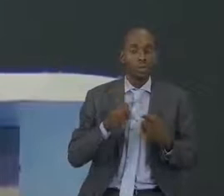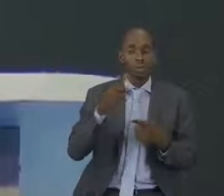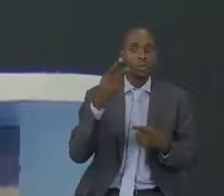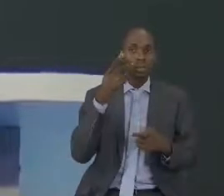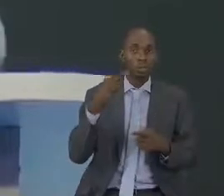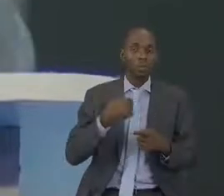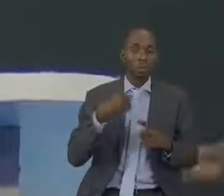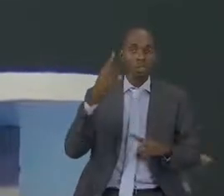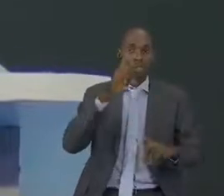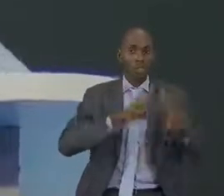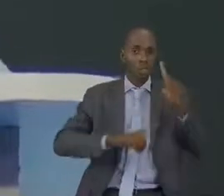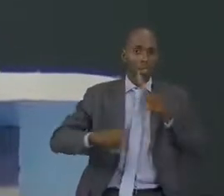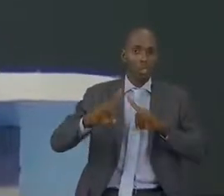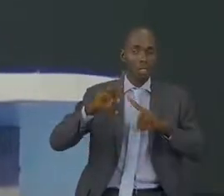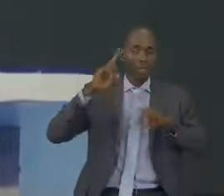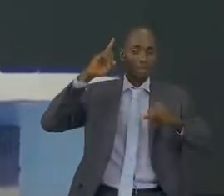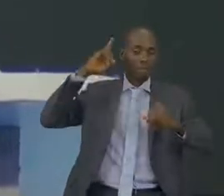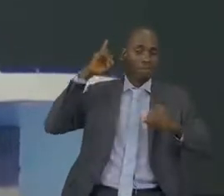dernier Amen,